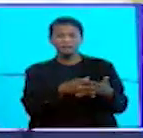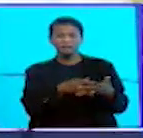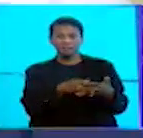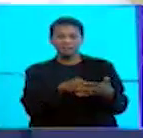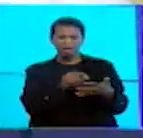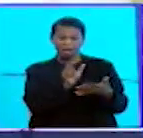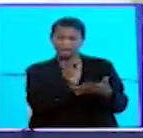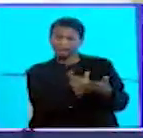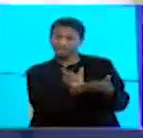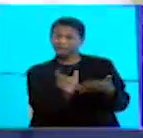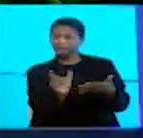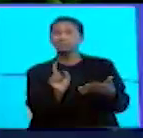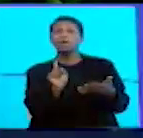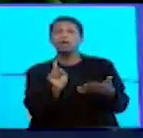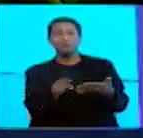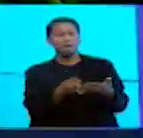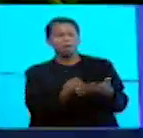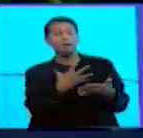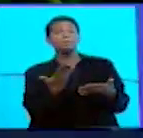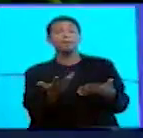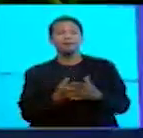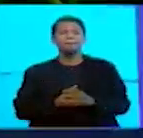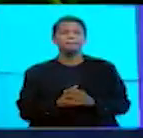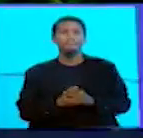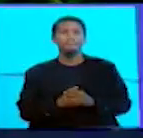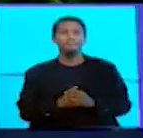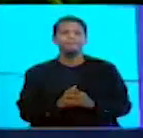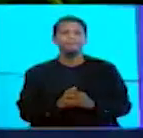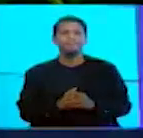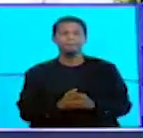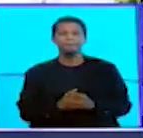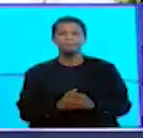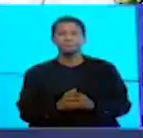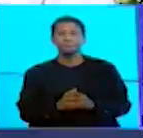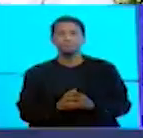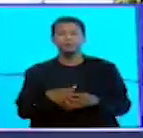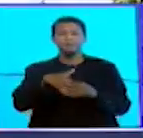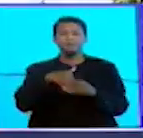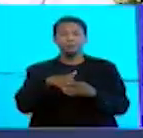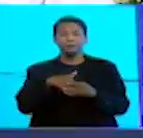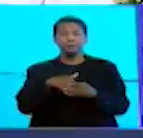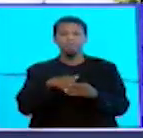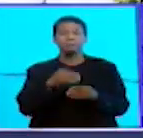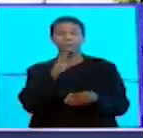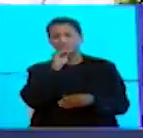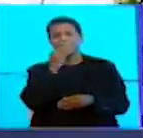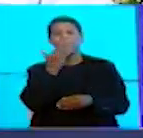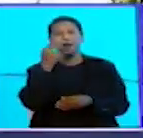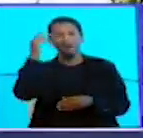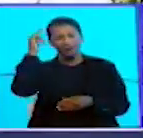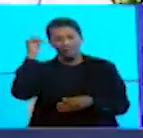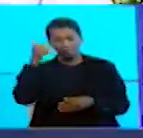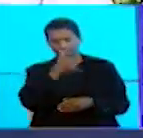ya syarabum mukhtalifun anwanuhu fihi syifa'un linnas. Ini keutamaan madu. Bukan hanya di dalam